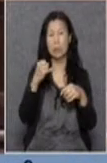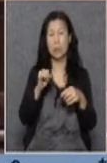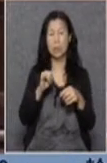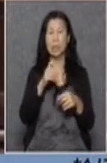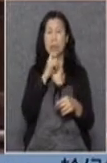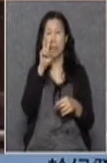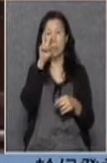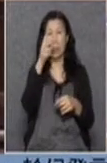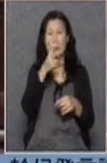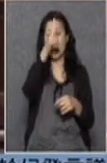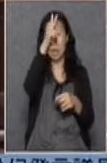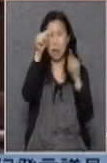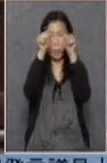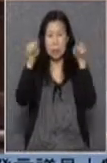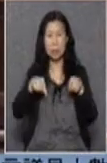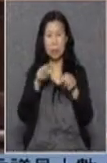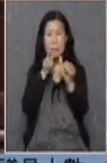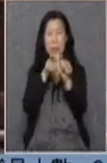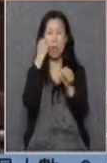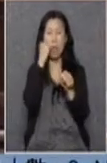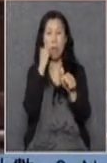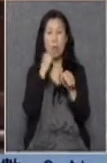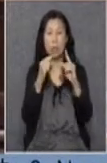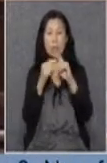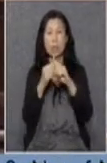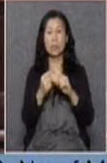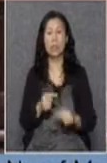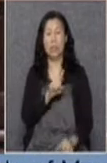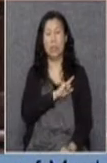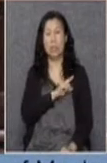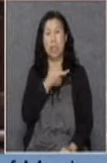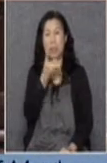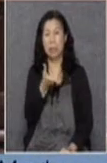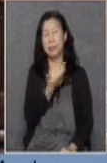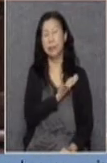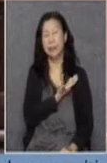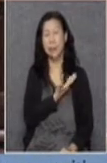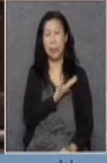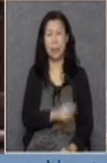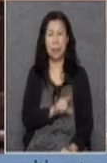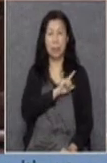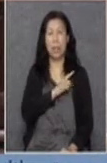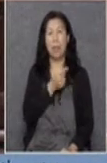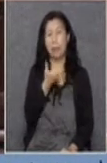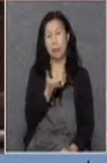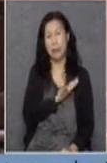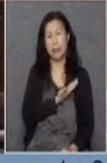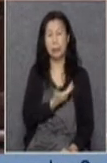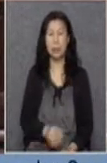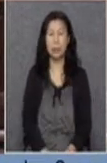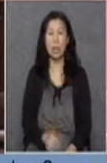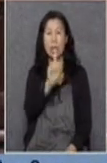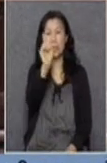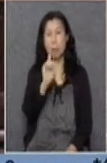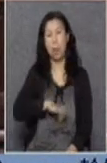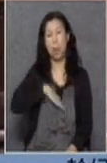告發覺要照顧上一代呢仍然都係要自己科款自己揞荷包。咁點可以滿意